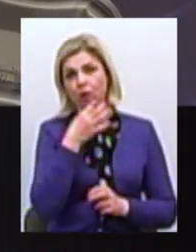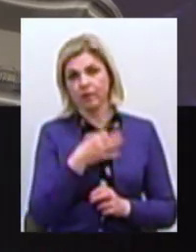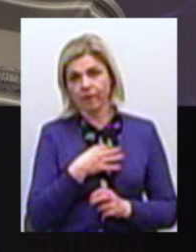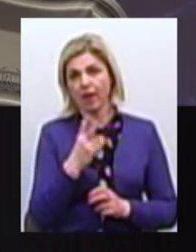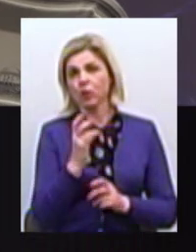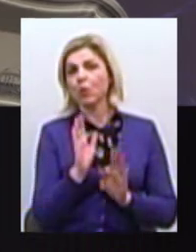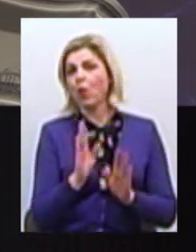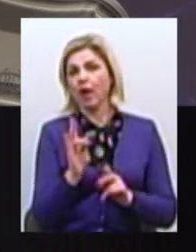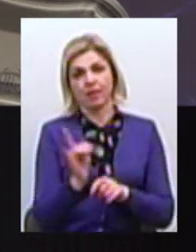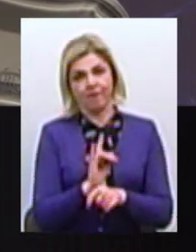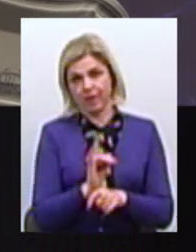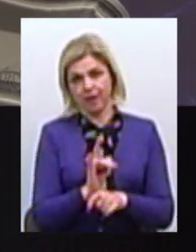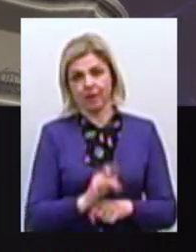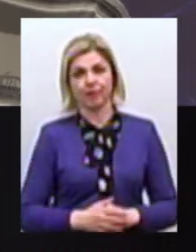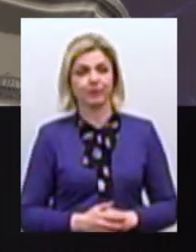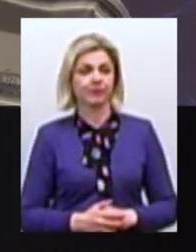не брите.